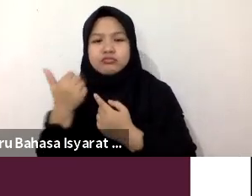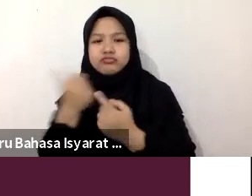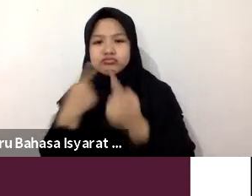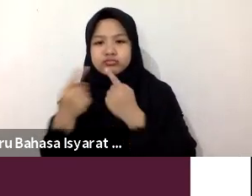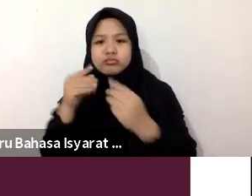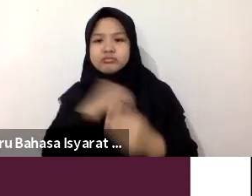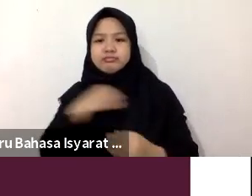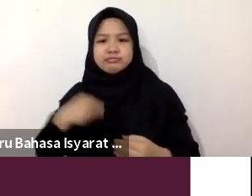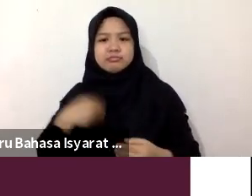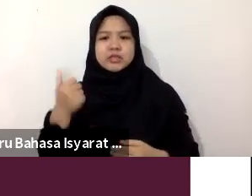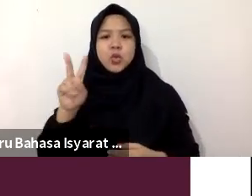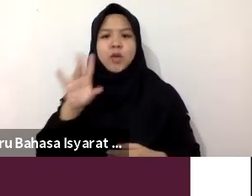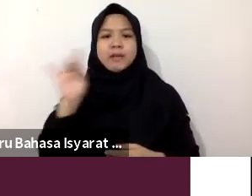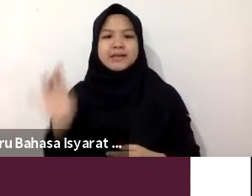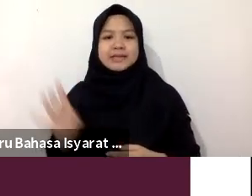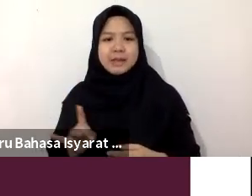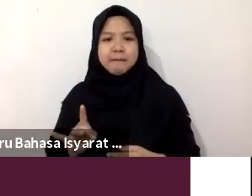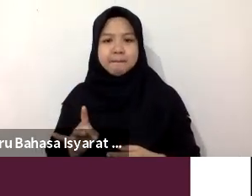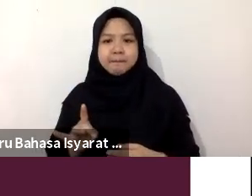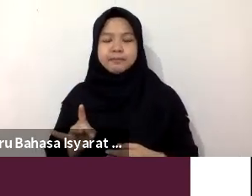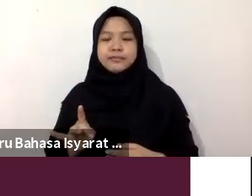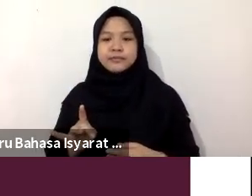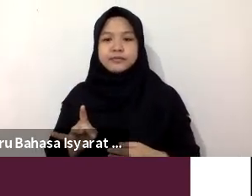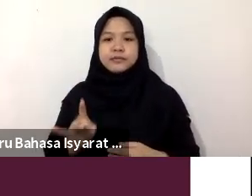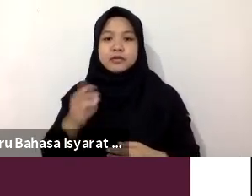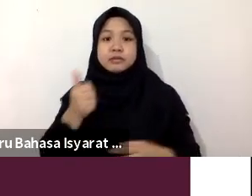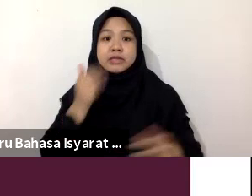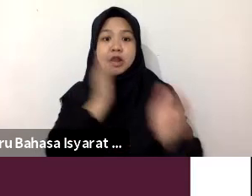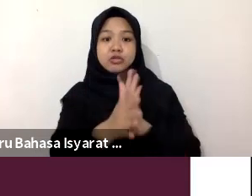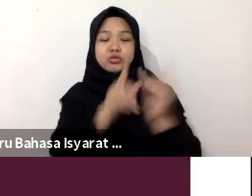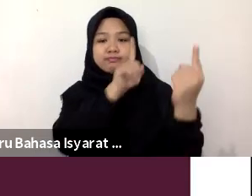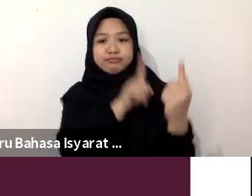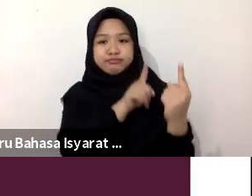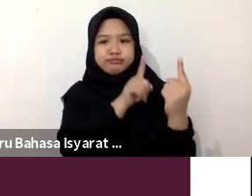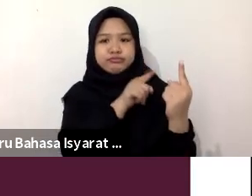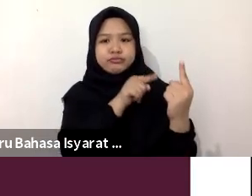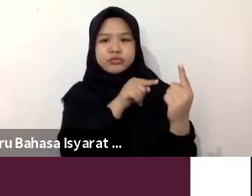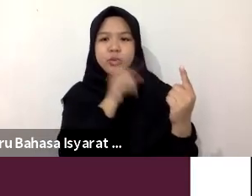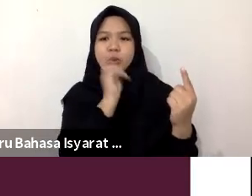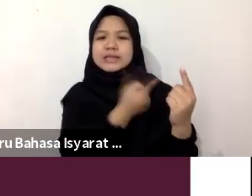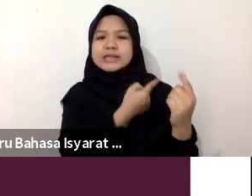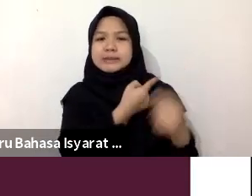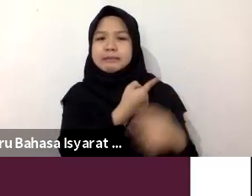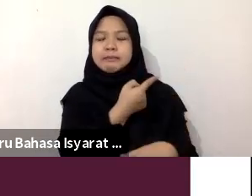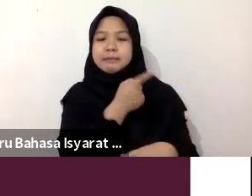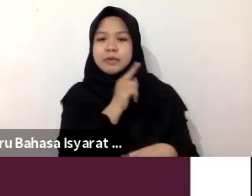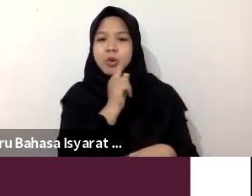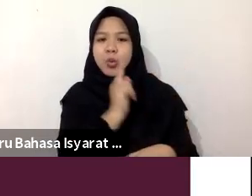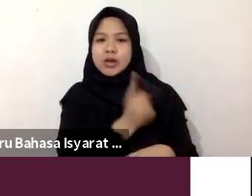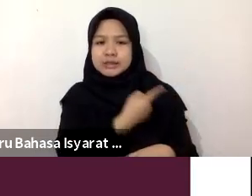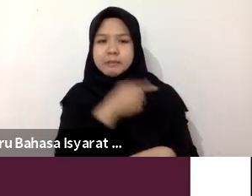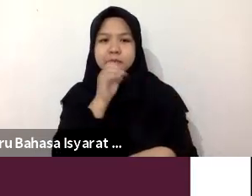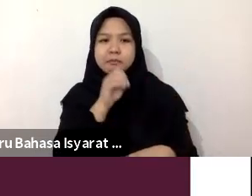bagaimana memeriksakan kehamilannya. Bisa langsung tatap muka, ini harus diwajibkan pernah